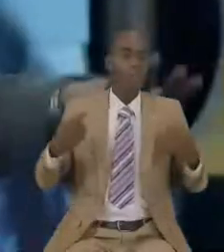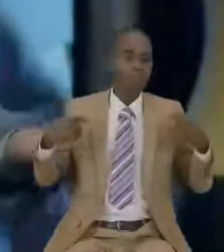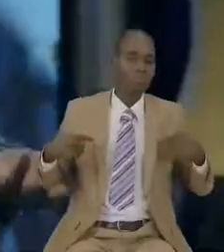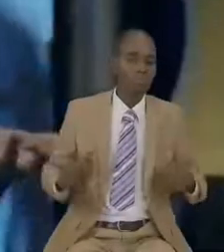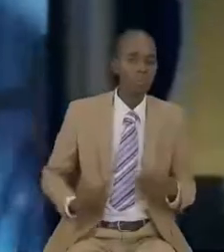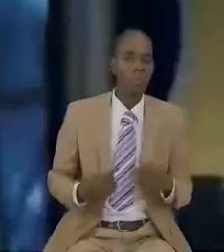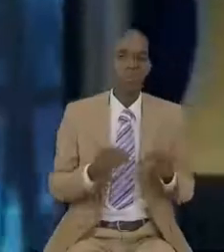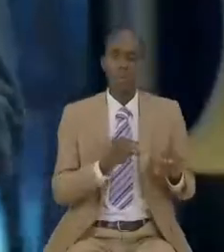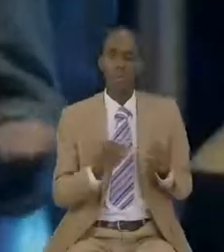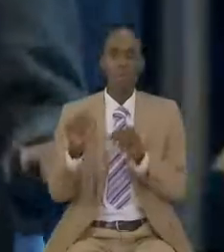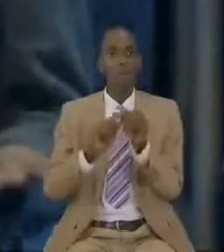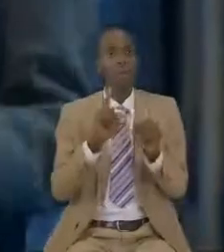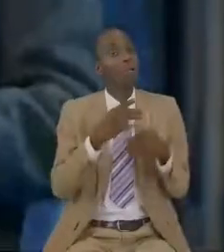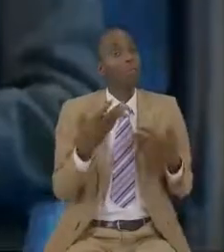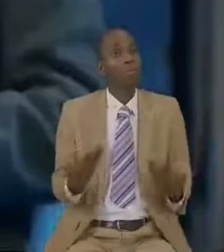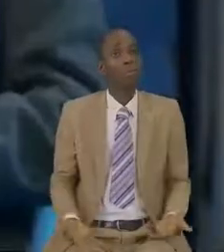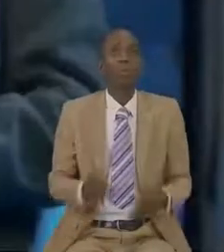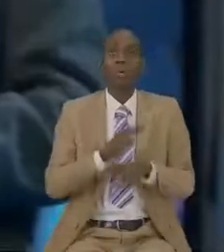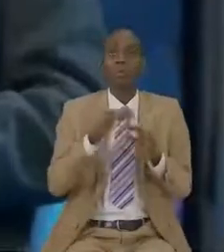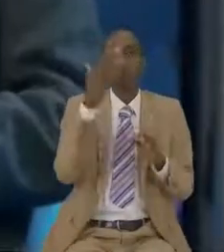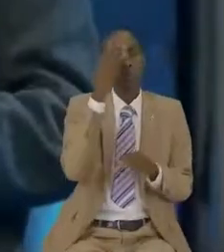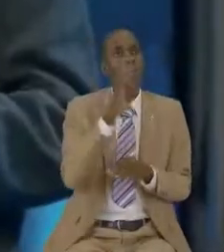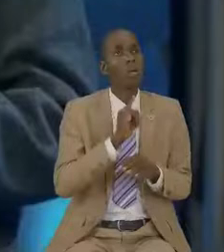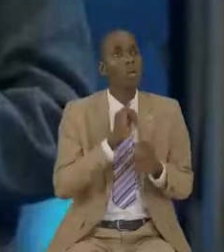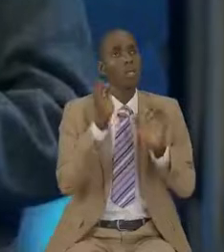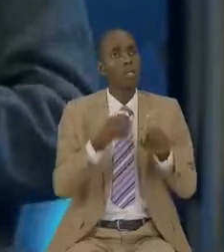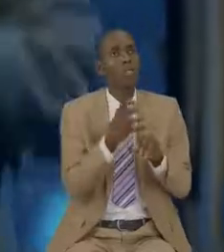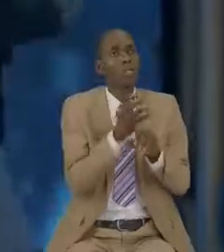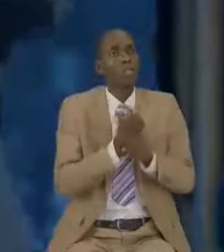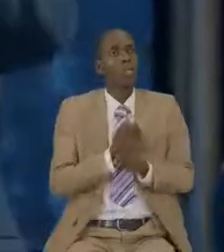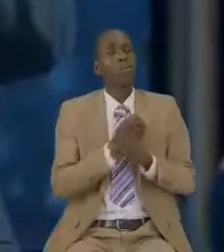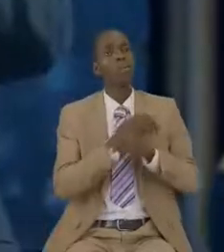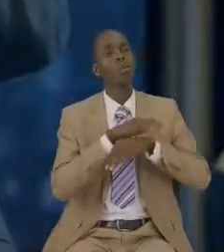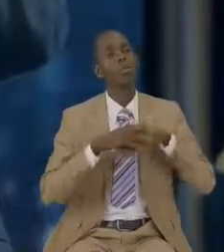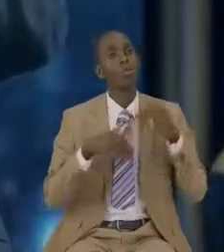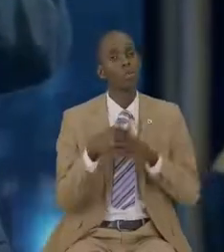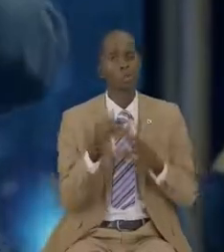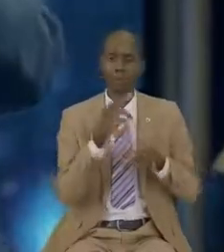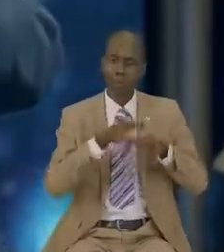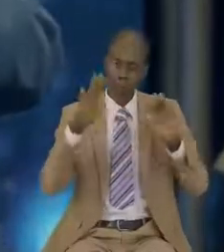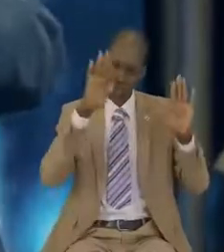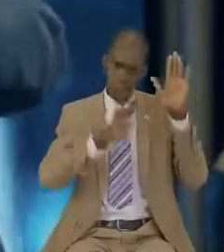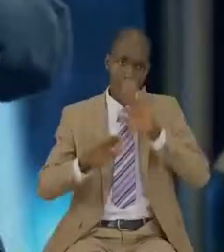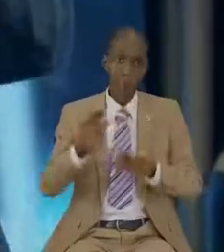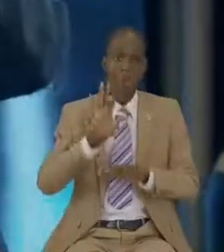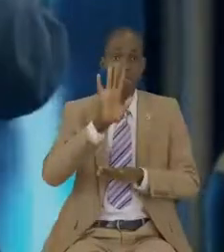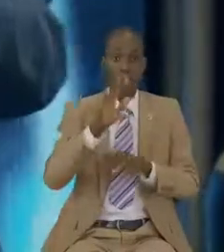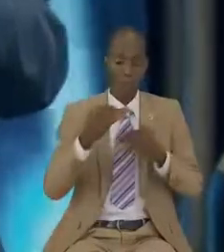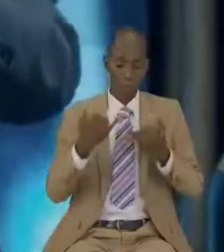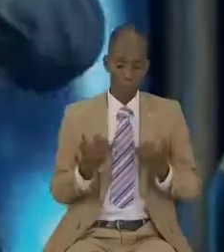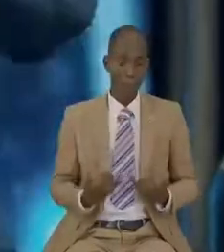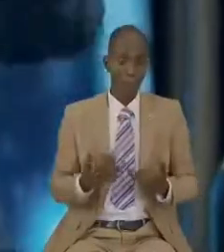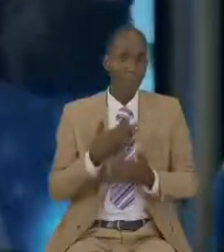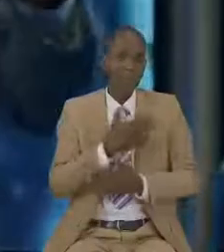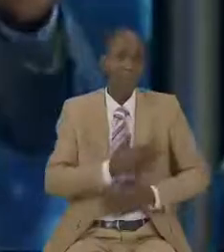se déambuler, je ne sais où, trouver la tu seras établi. Ta libération